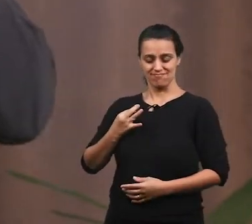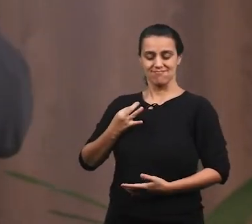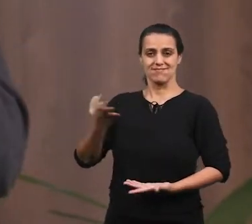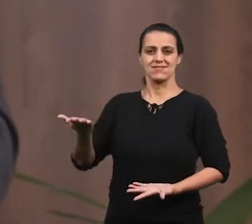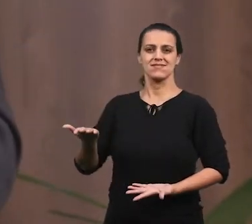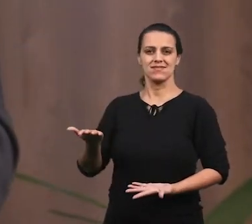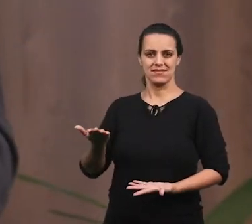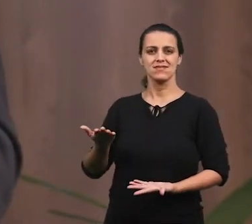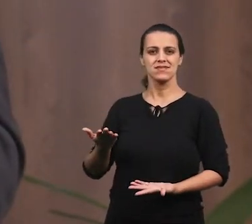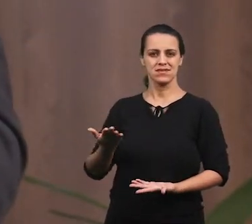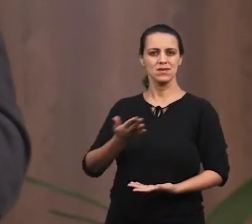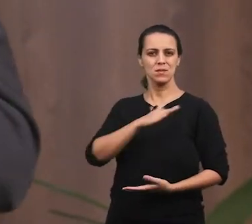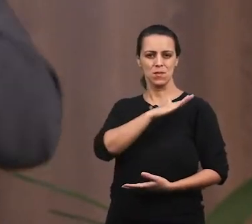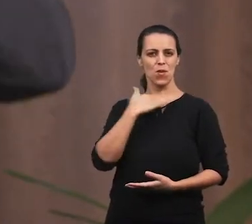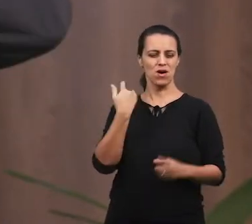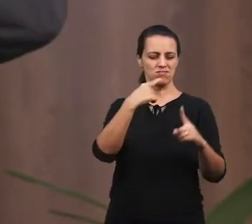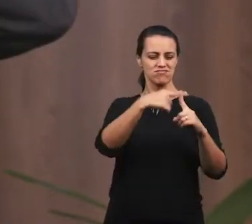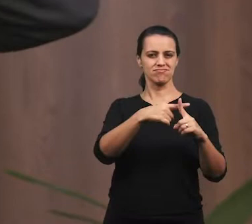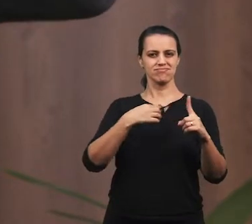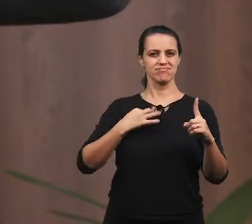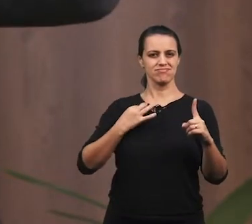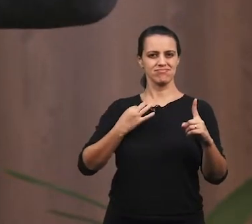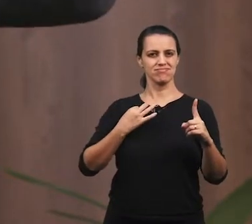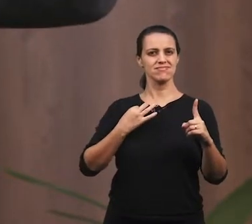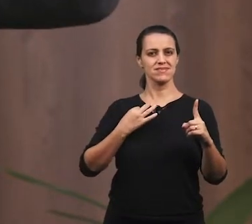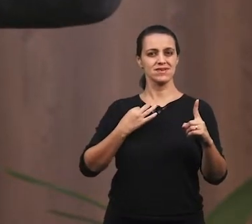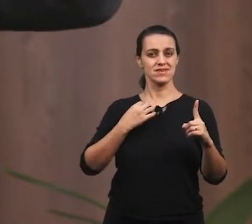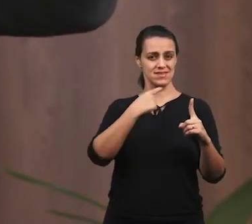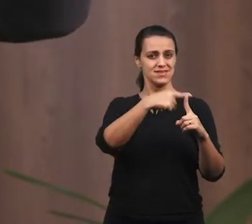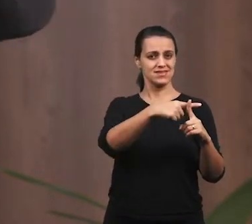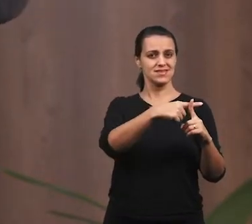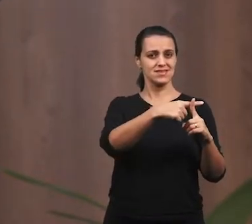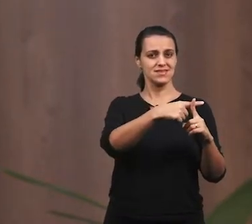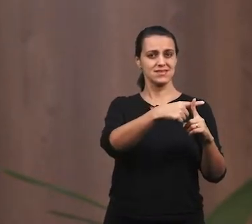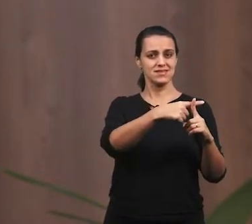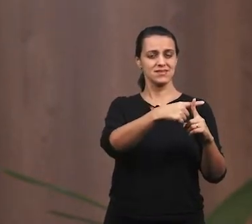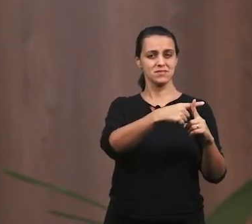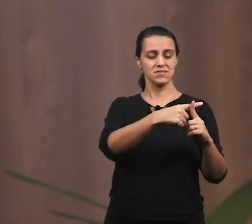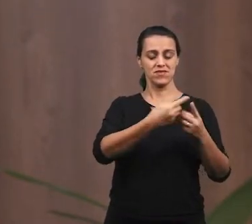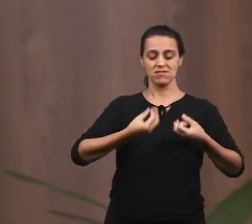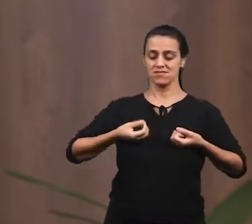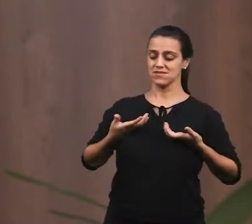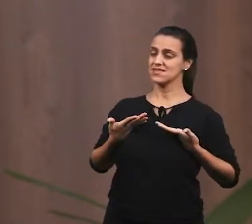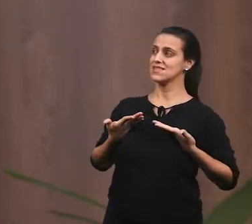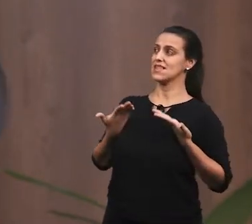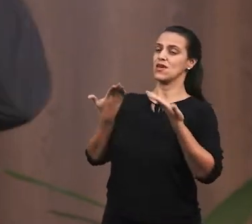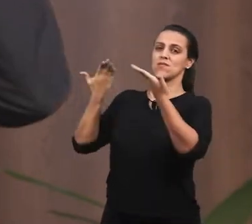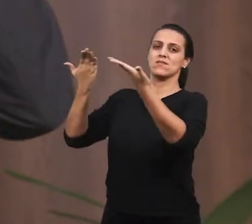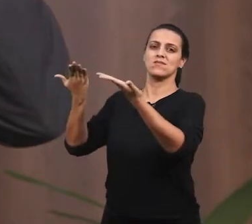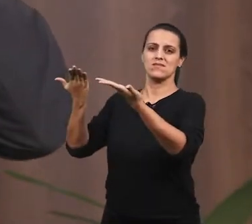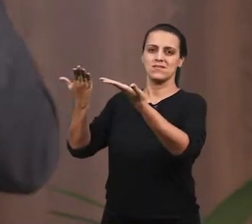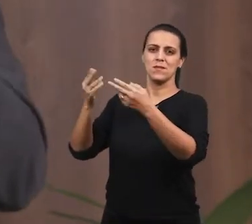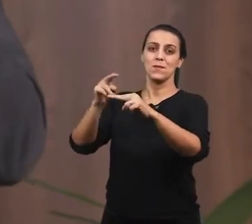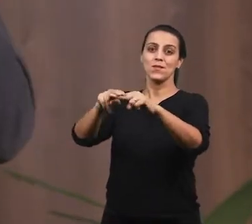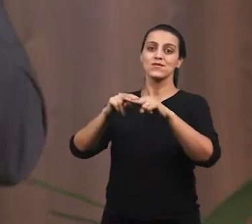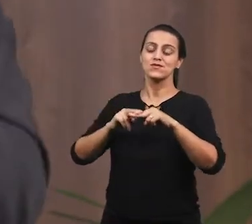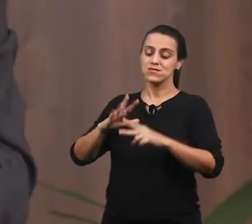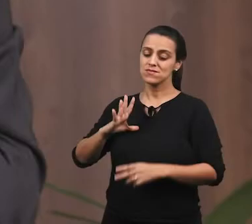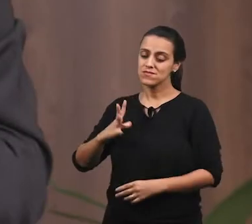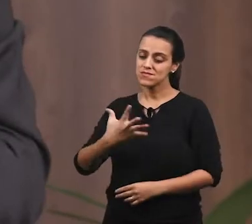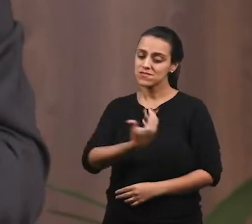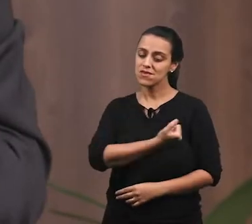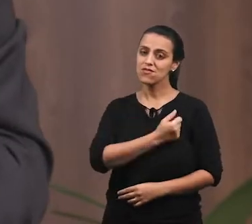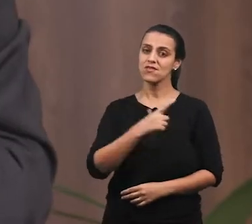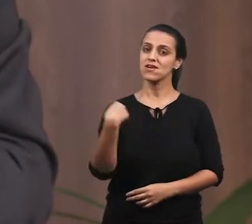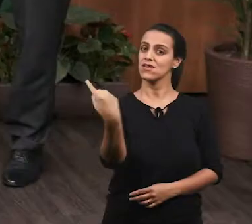один вечер он принес себя в жертву на Голгофском кресте, он предложил